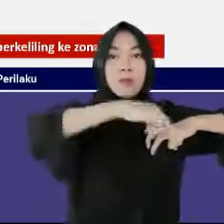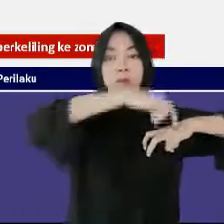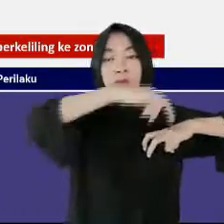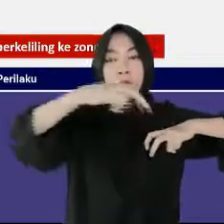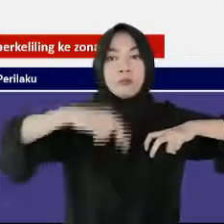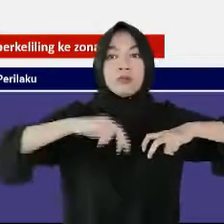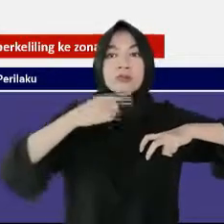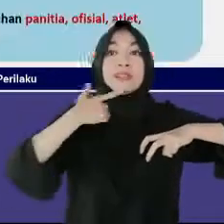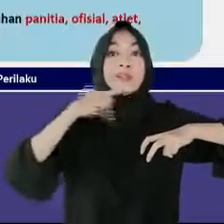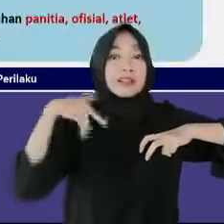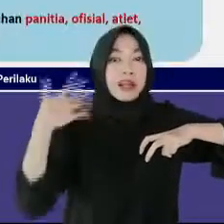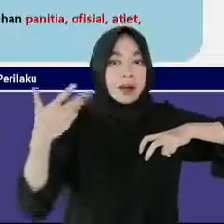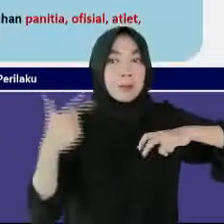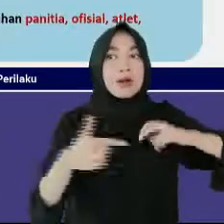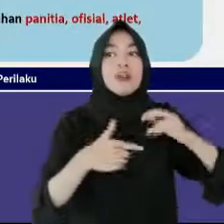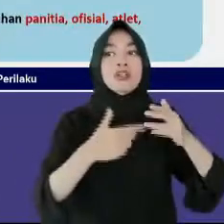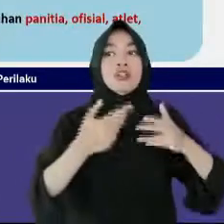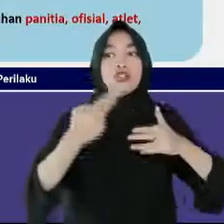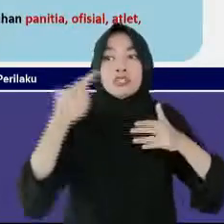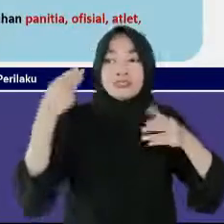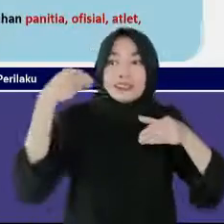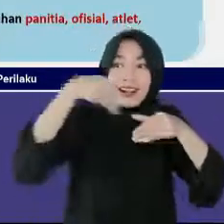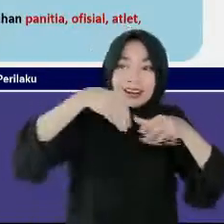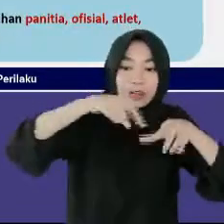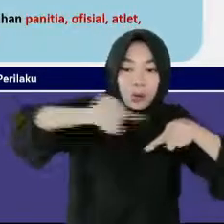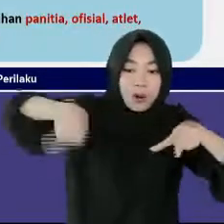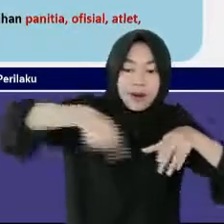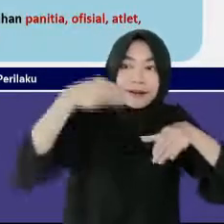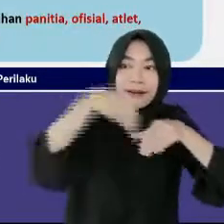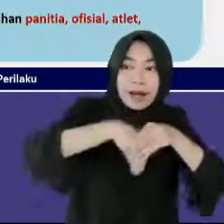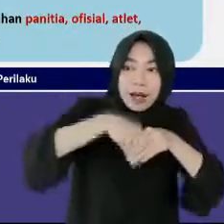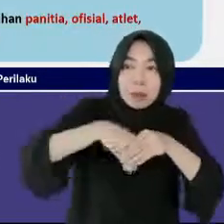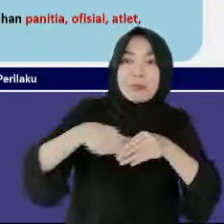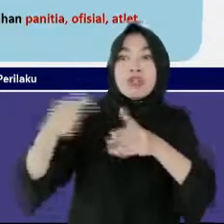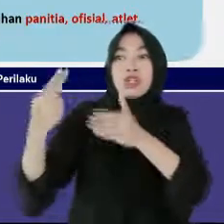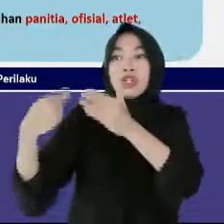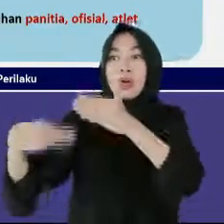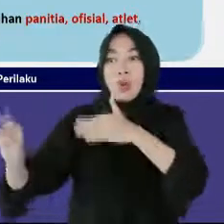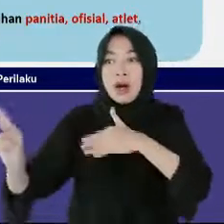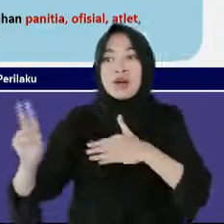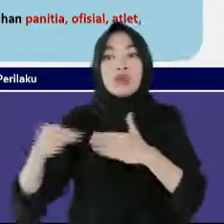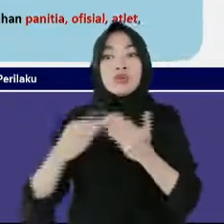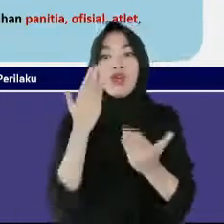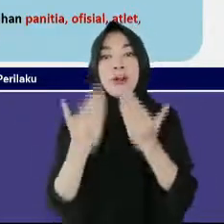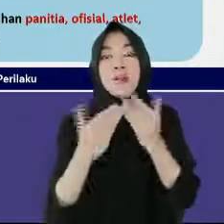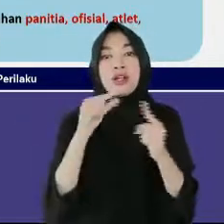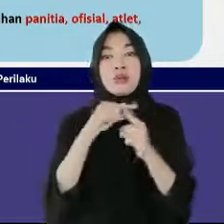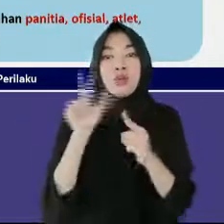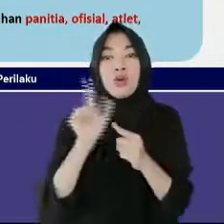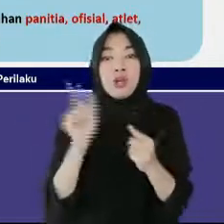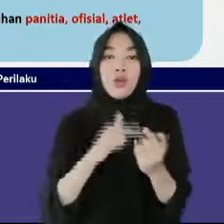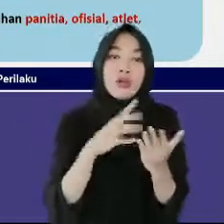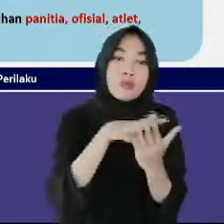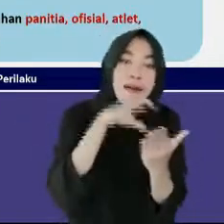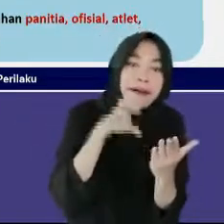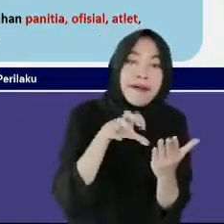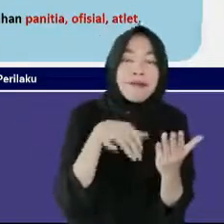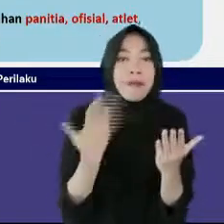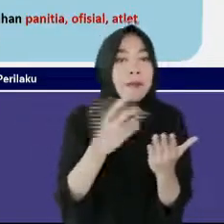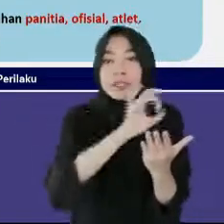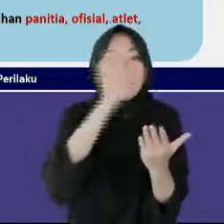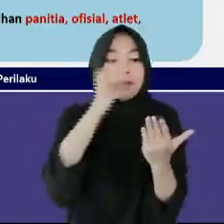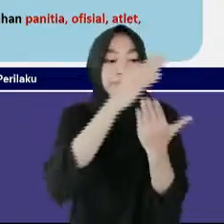lebih tinggi atau door penggunaan aplikasi peduli lindungi dan seterusnya demikian kira-kira sebagai